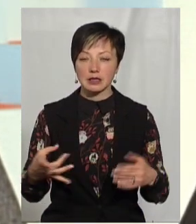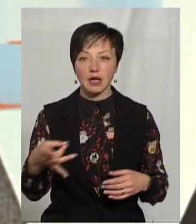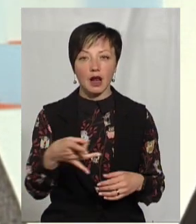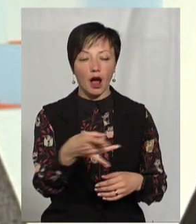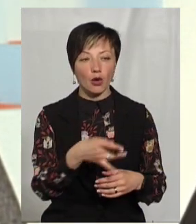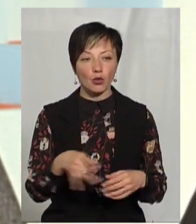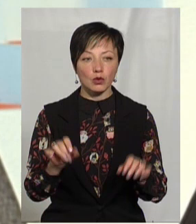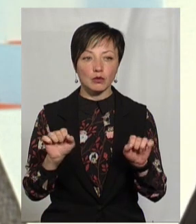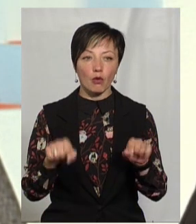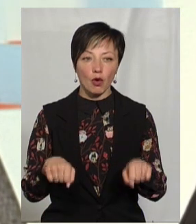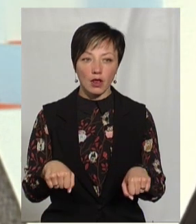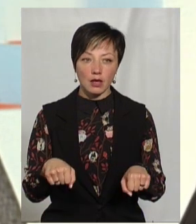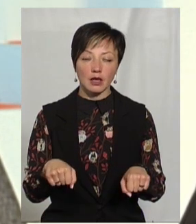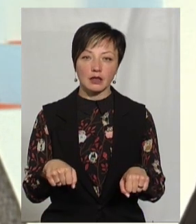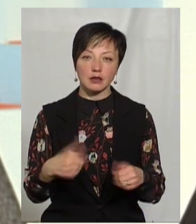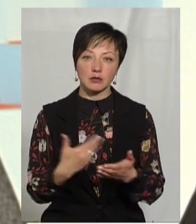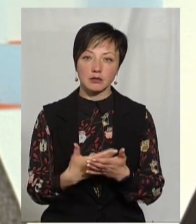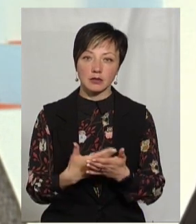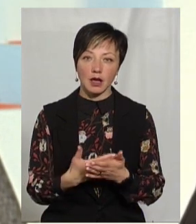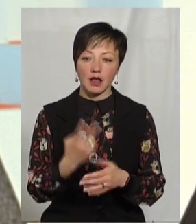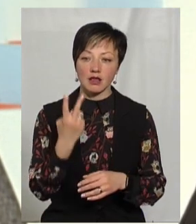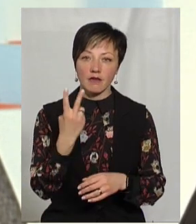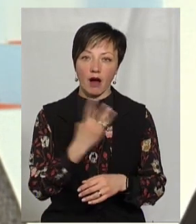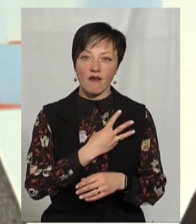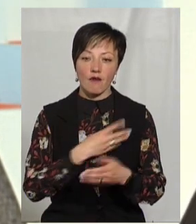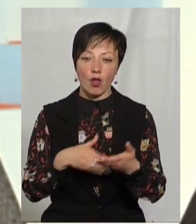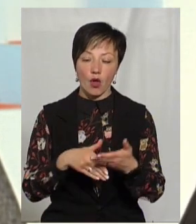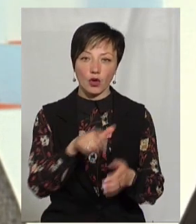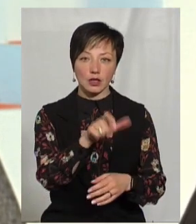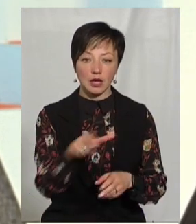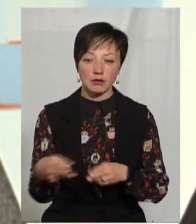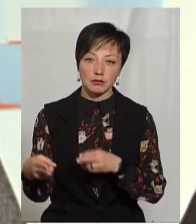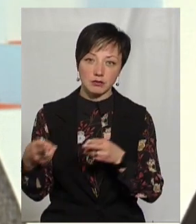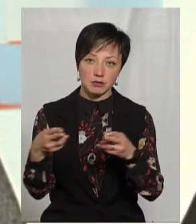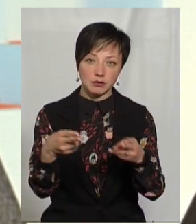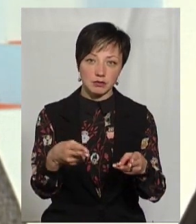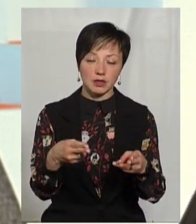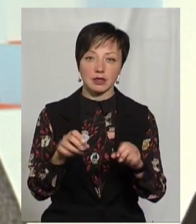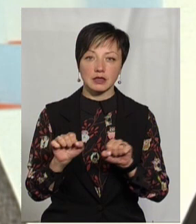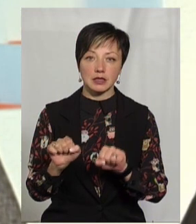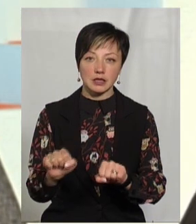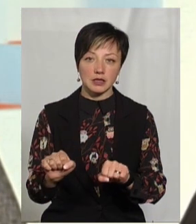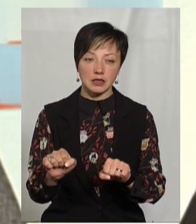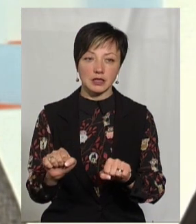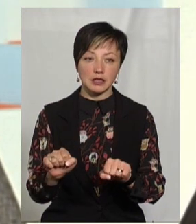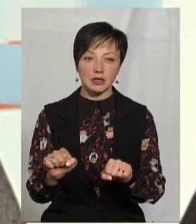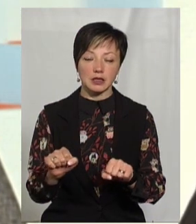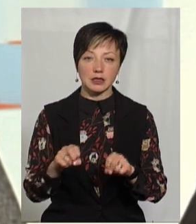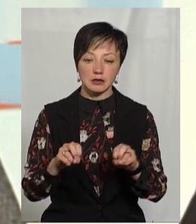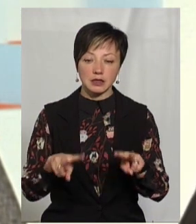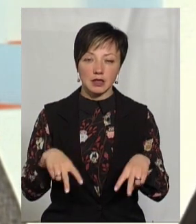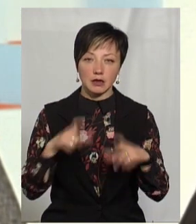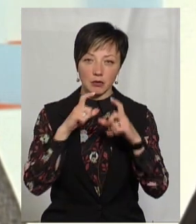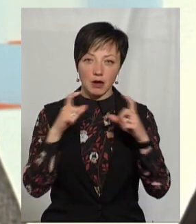могли направлятися, наприклад, два волонтери. Вони їхали в захисних